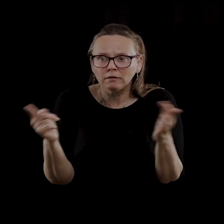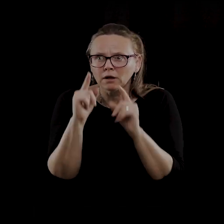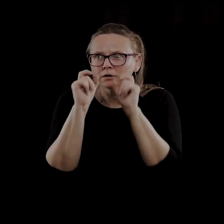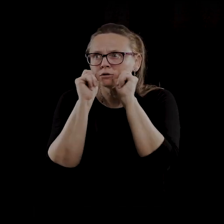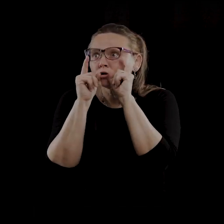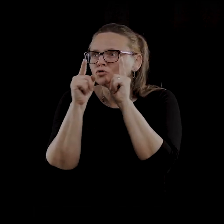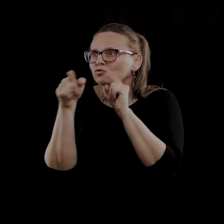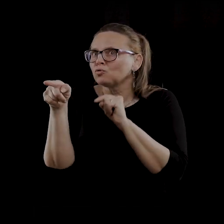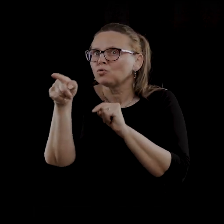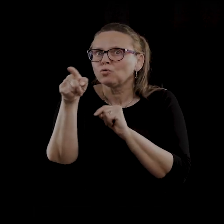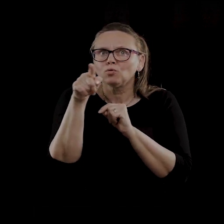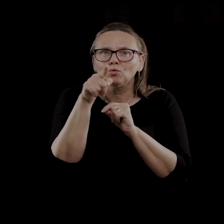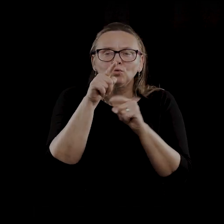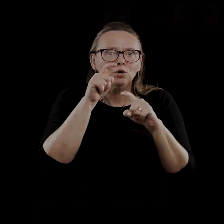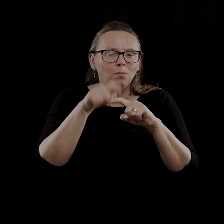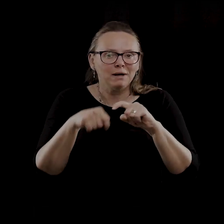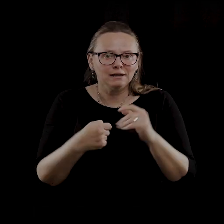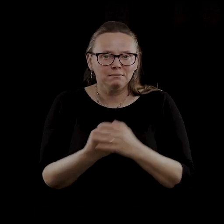predmetom.